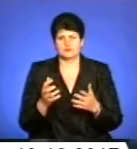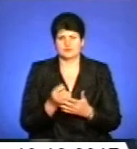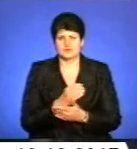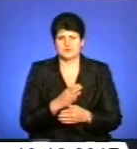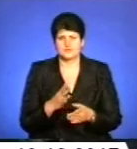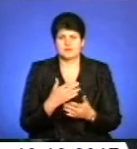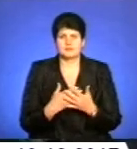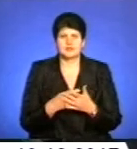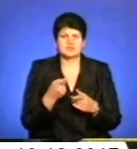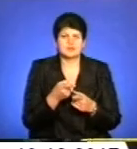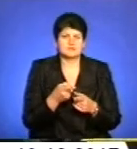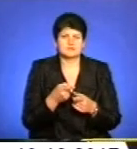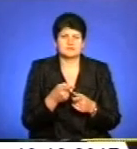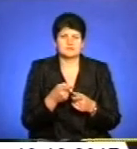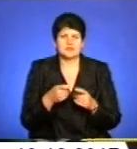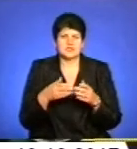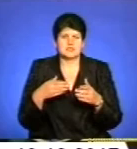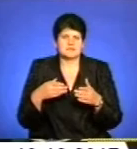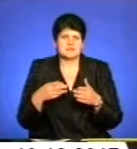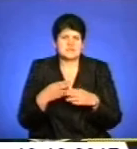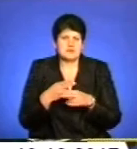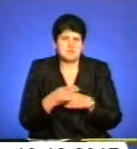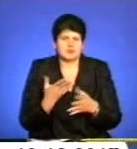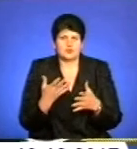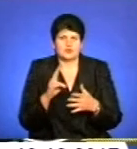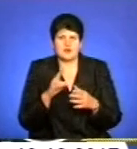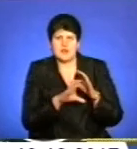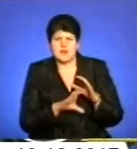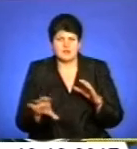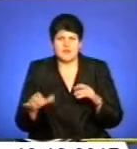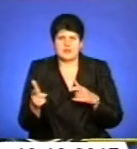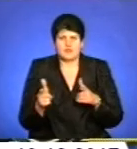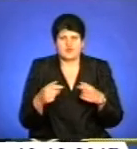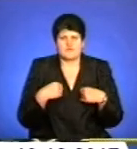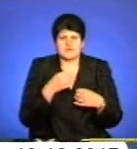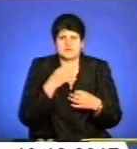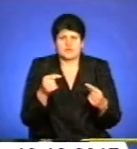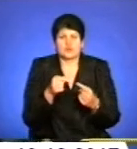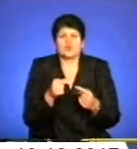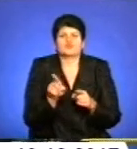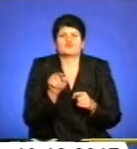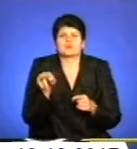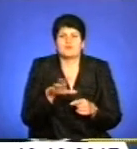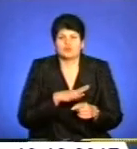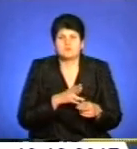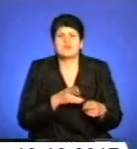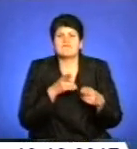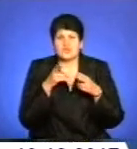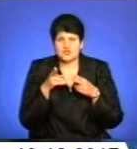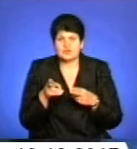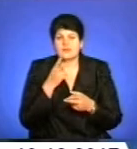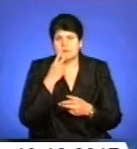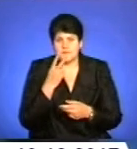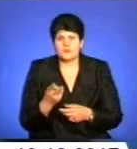Чи десь забило якийсь канал. Не готовий сказати вам точно, що там було. Ми виїжджали, просто